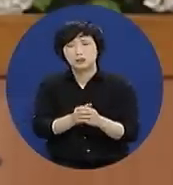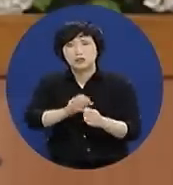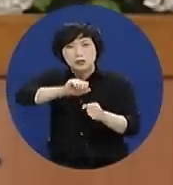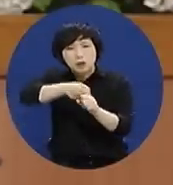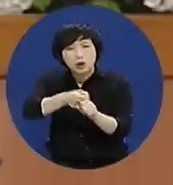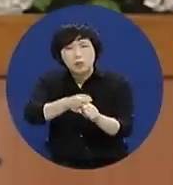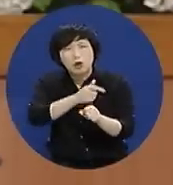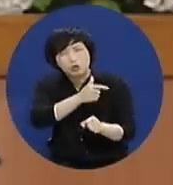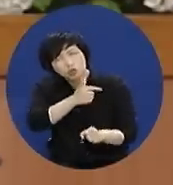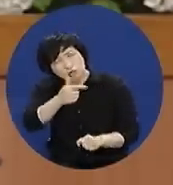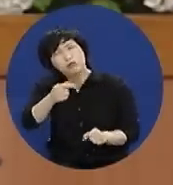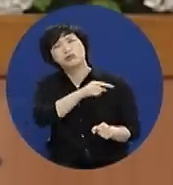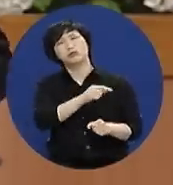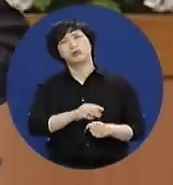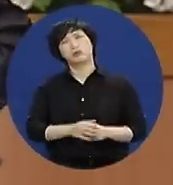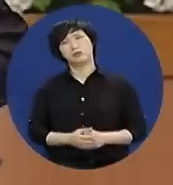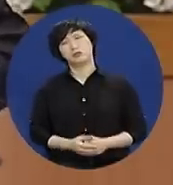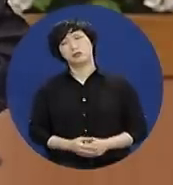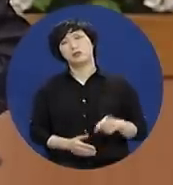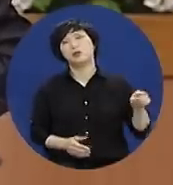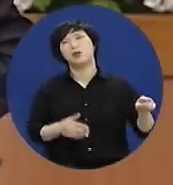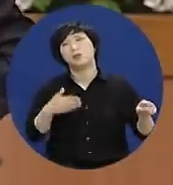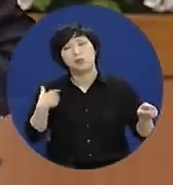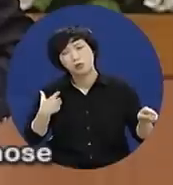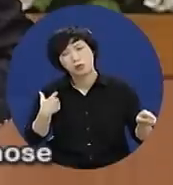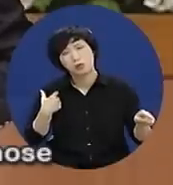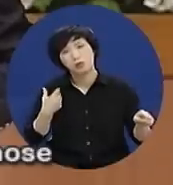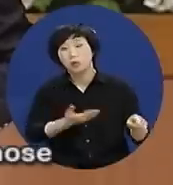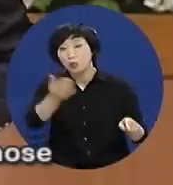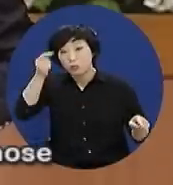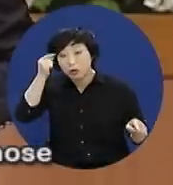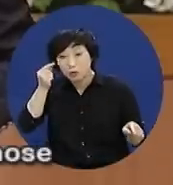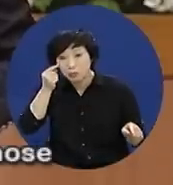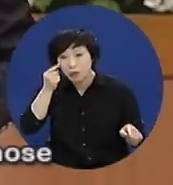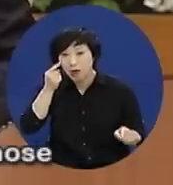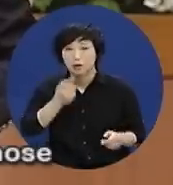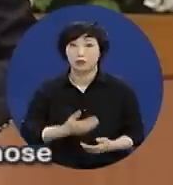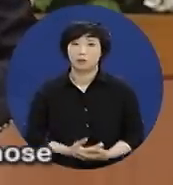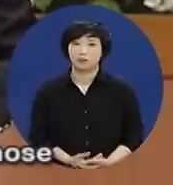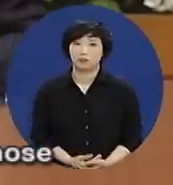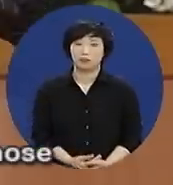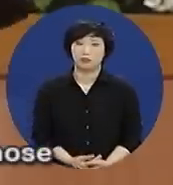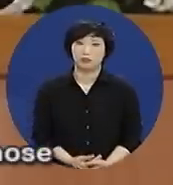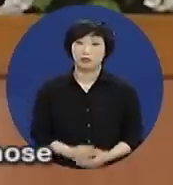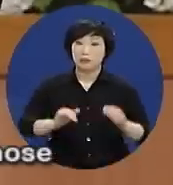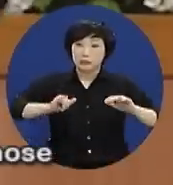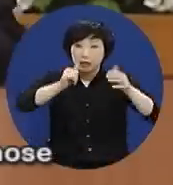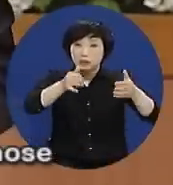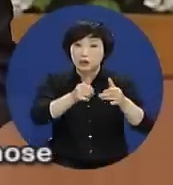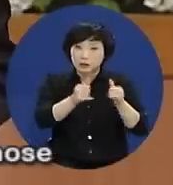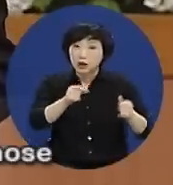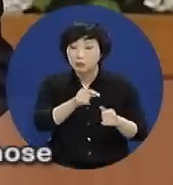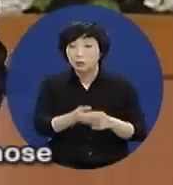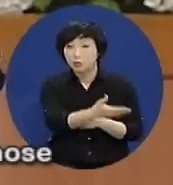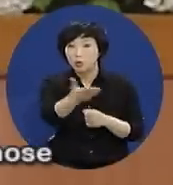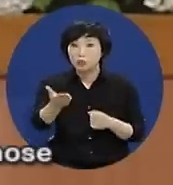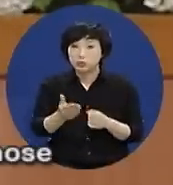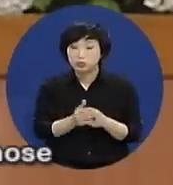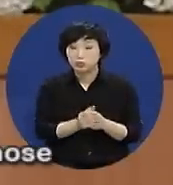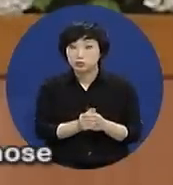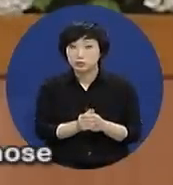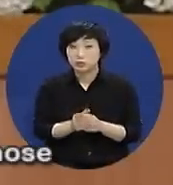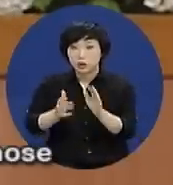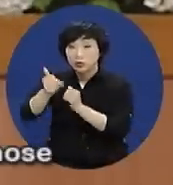神の国に行って受けるさきと刑罰はどれほど厳しいのかについて1度よく考えてみて